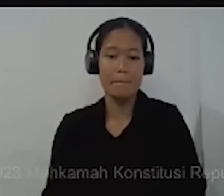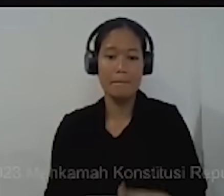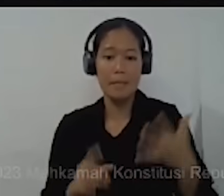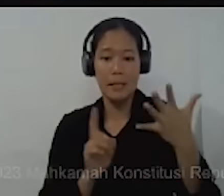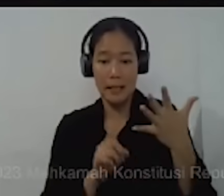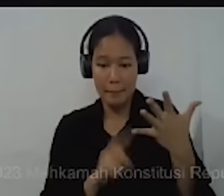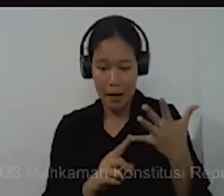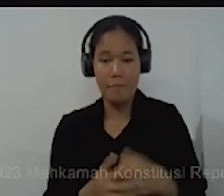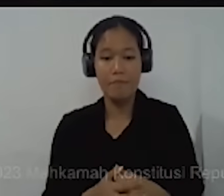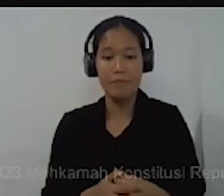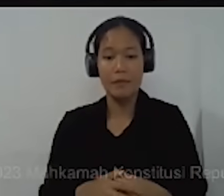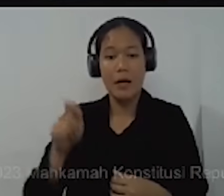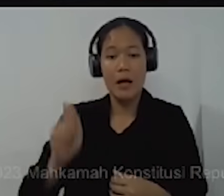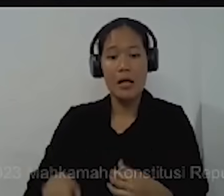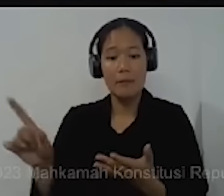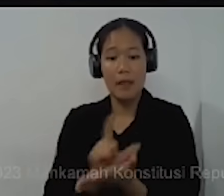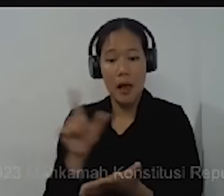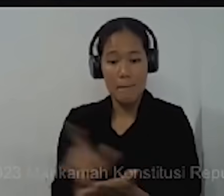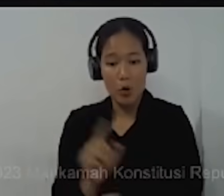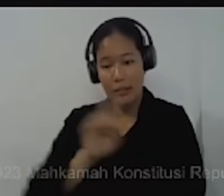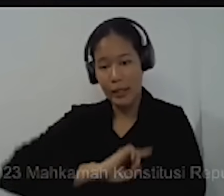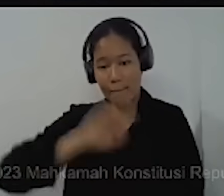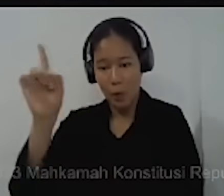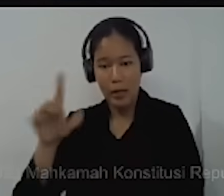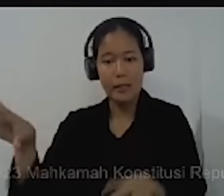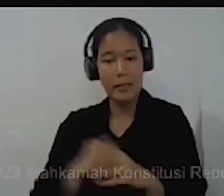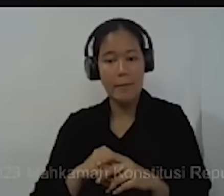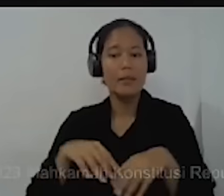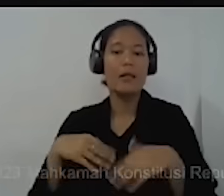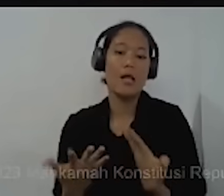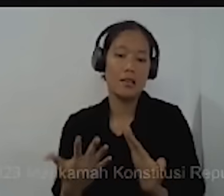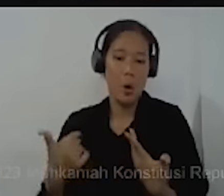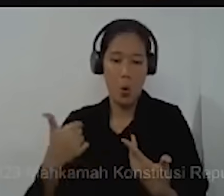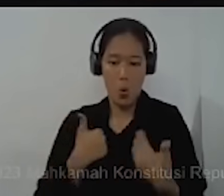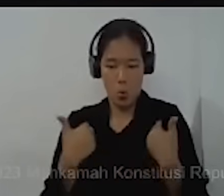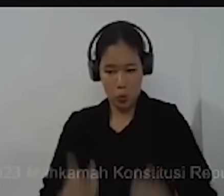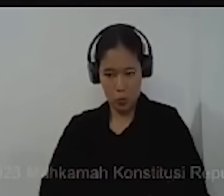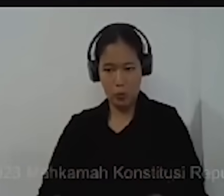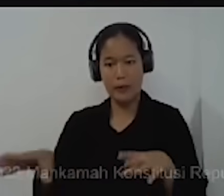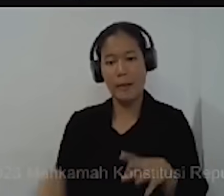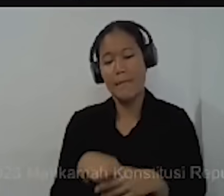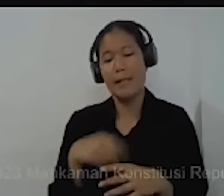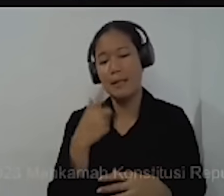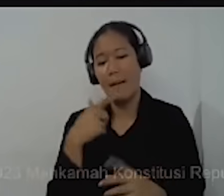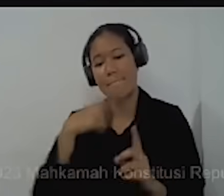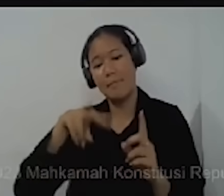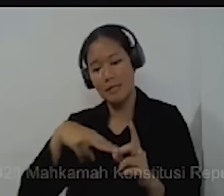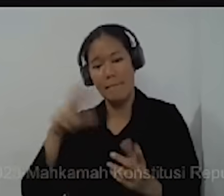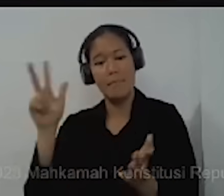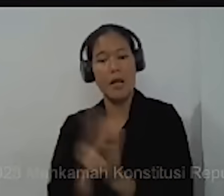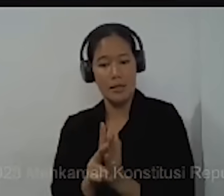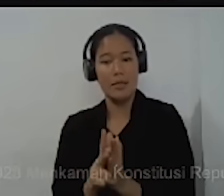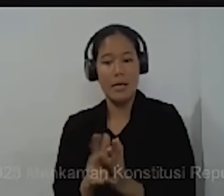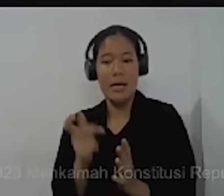Hakim terlapor tidak diperkenankan terlibat atau melibatkan diri dalam pemeriksaan dan pengambilan